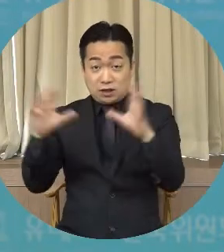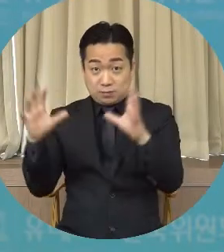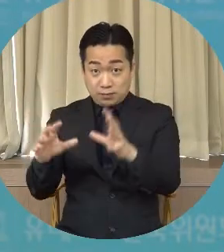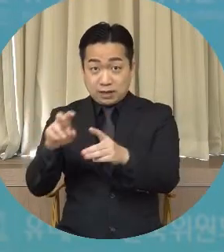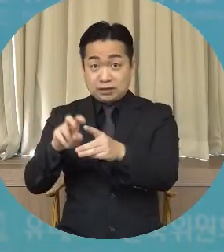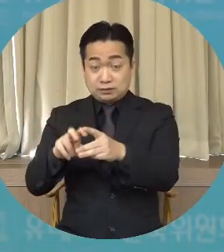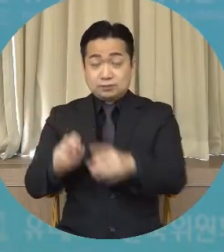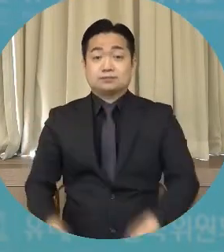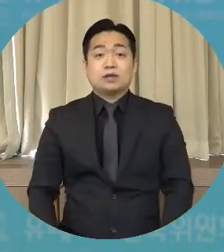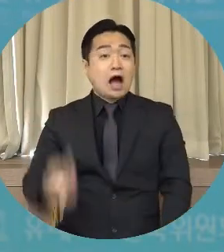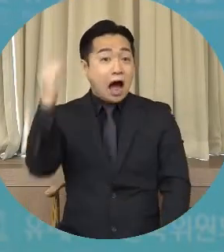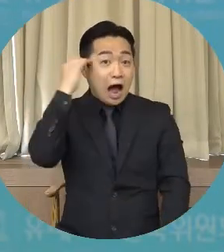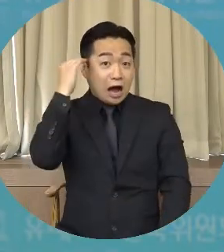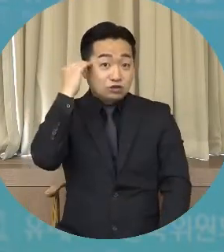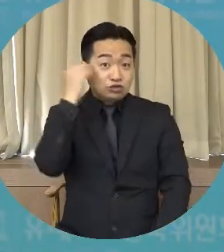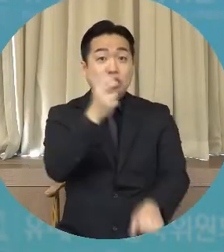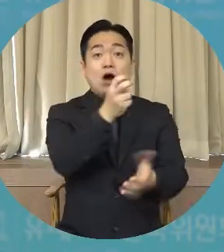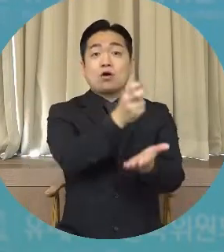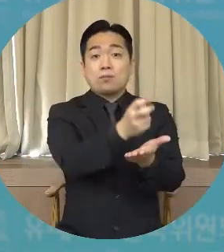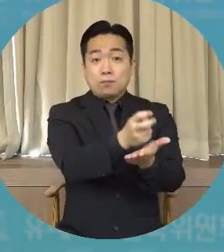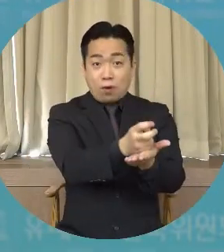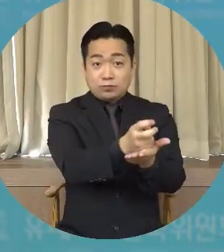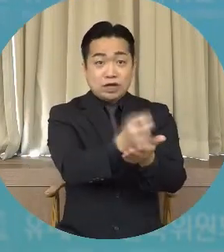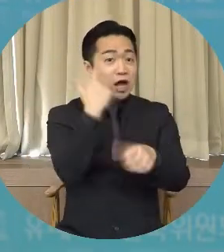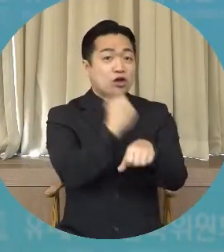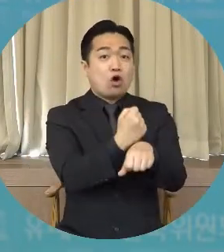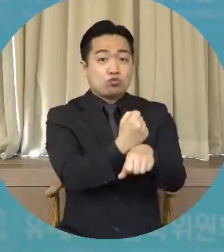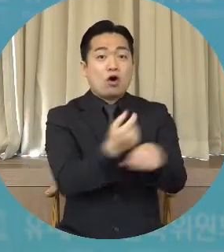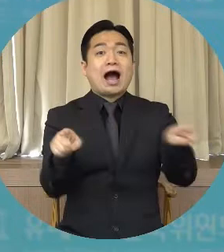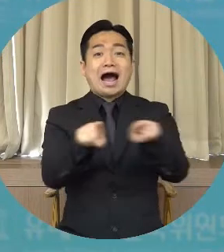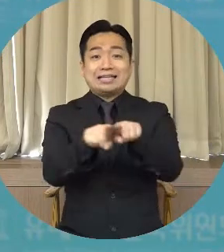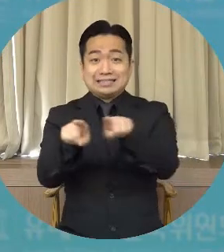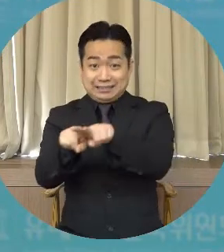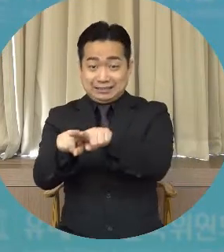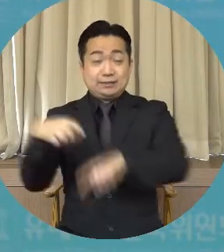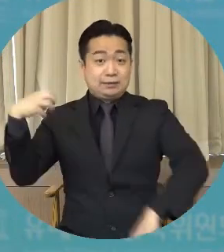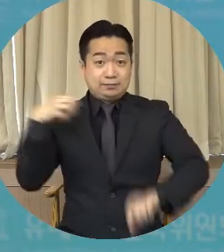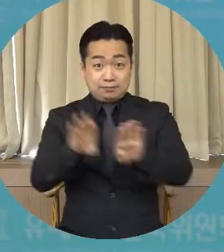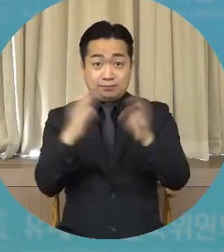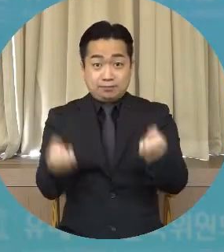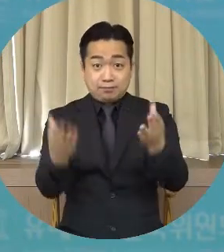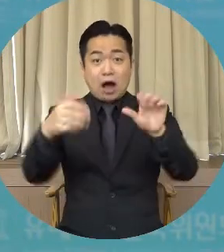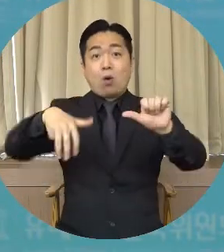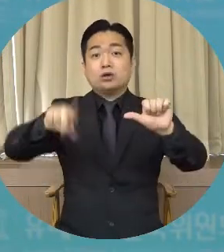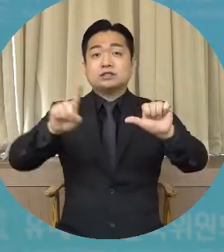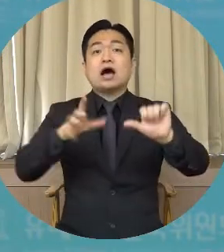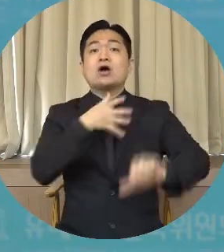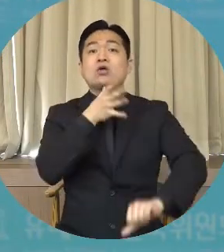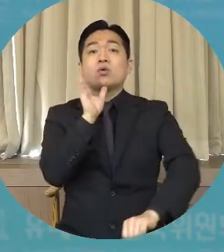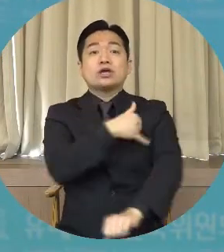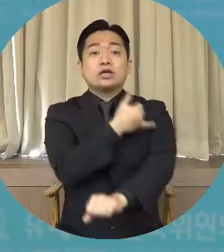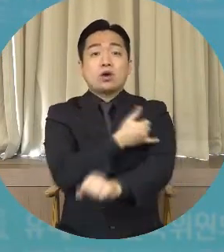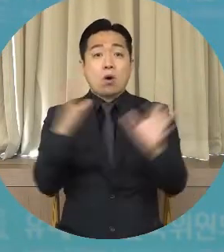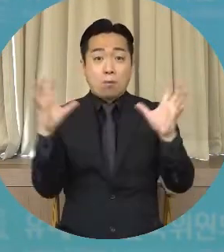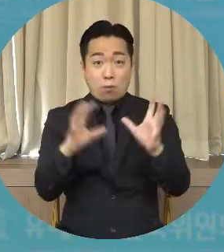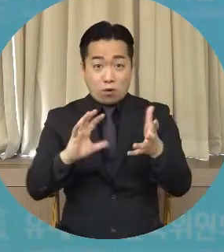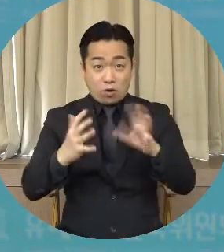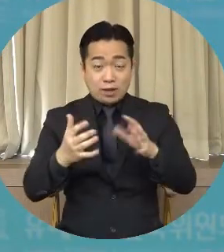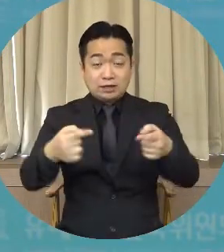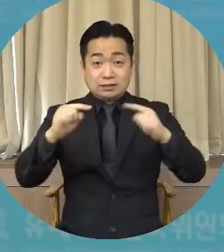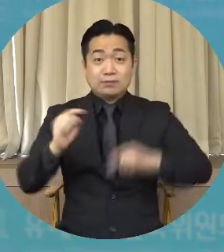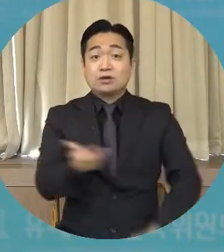한국법제연구원과 공동으로 개최하는 제5차 노인인권포럼에 참석해 주신